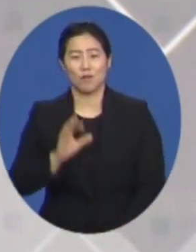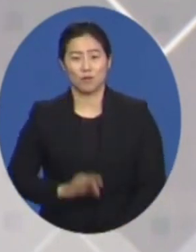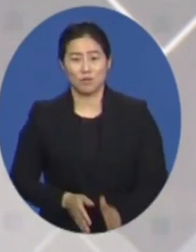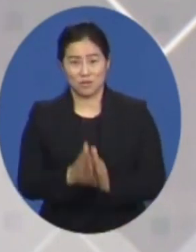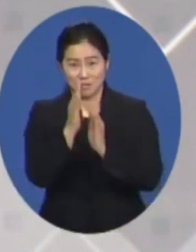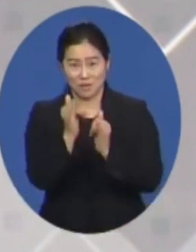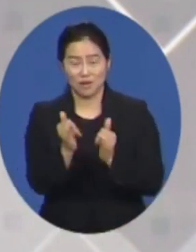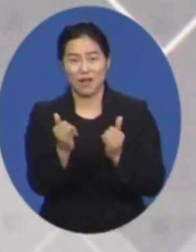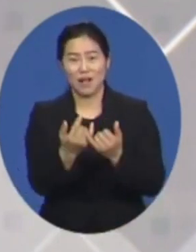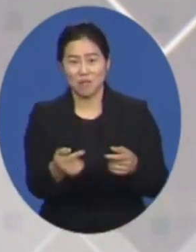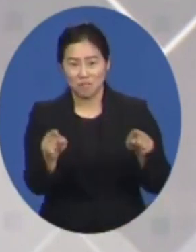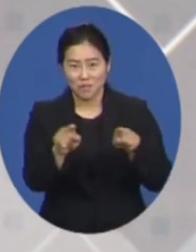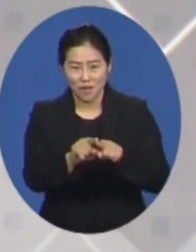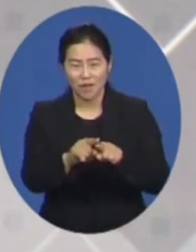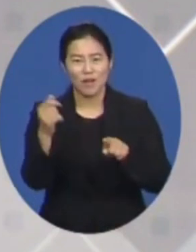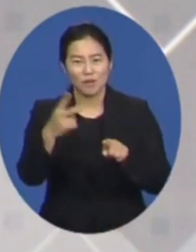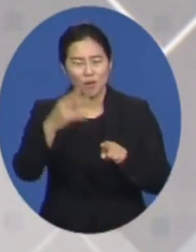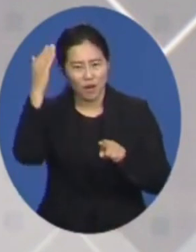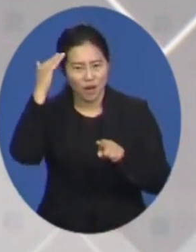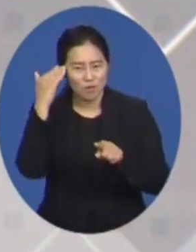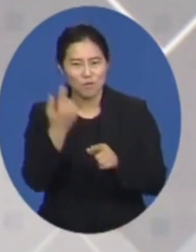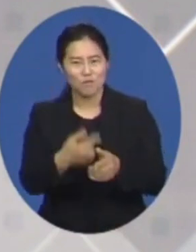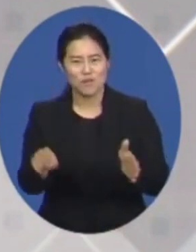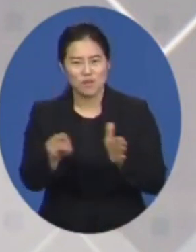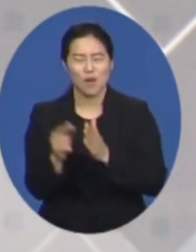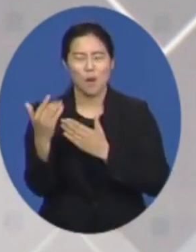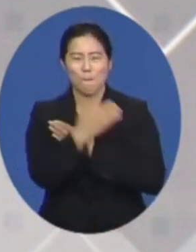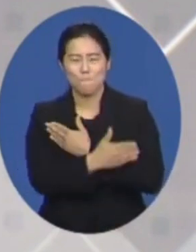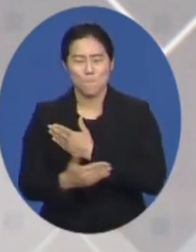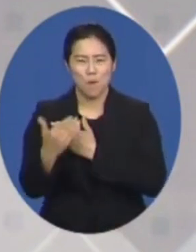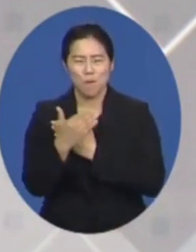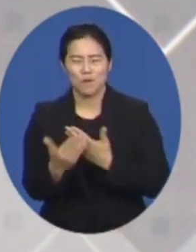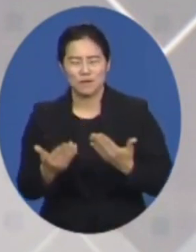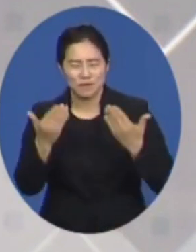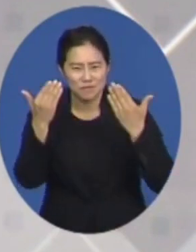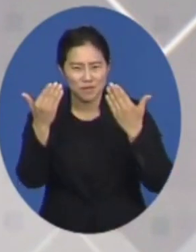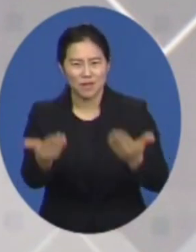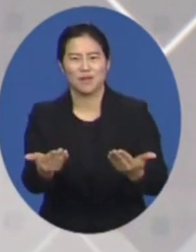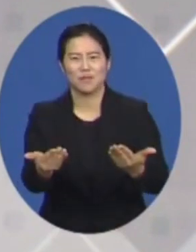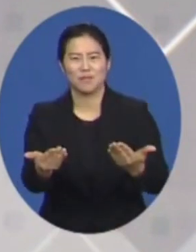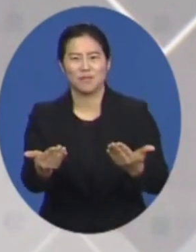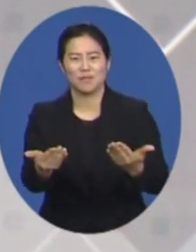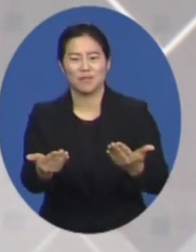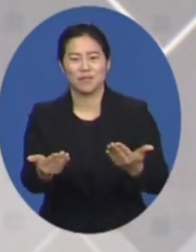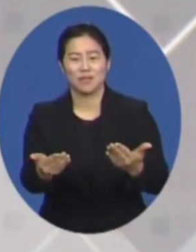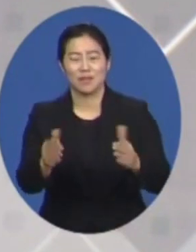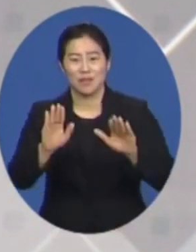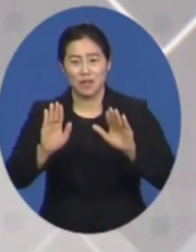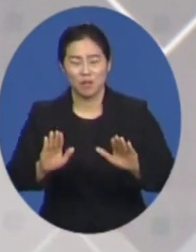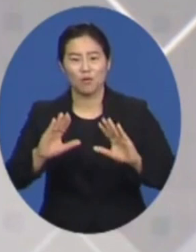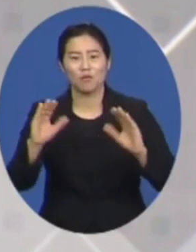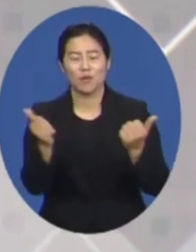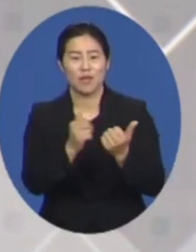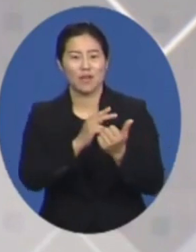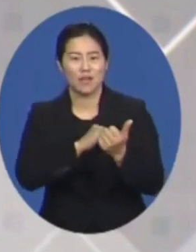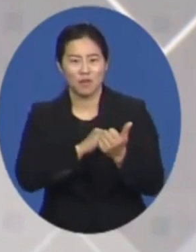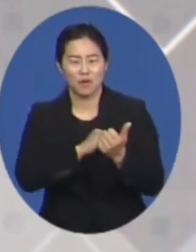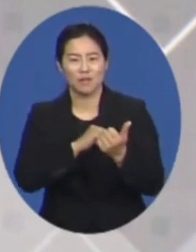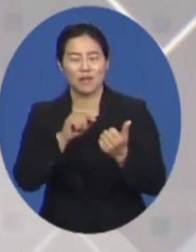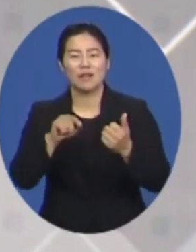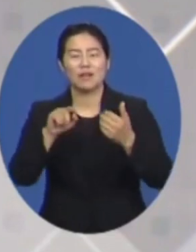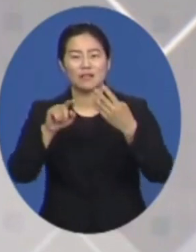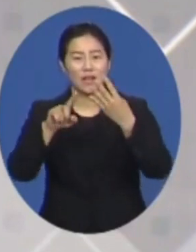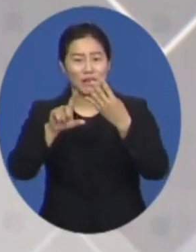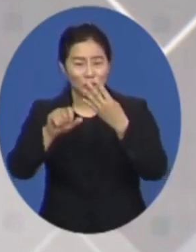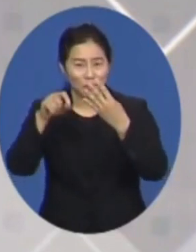시민과 대한민국을 위해 원 도움을 국가의 밝히겠습니다 제 21대 국회의원 사이로